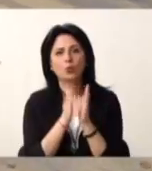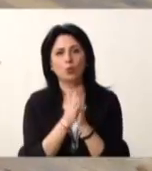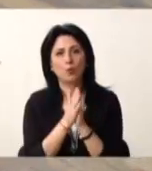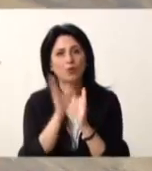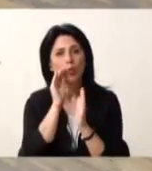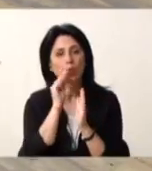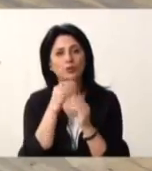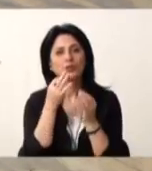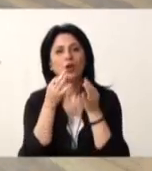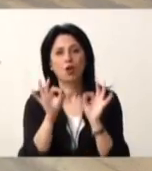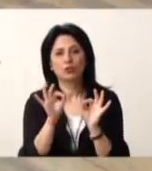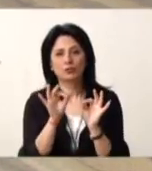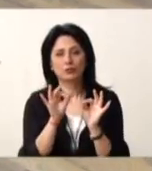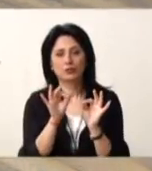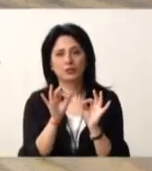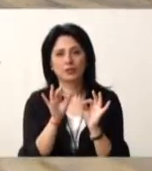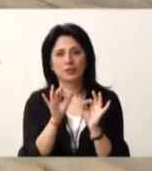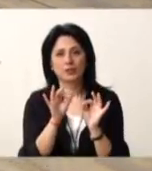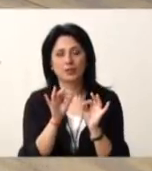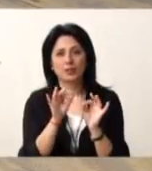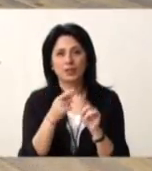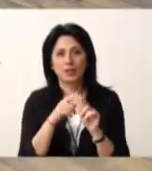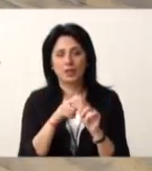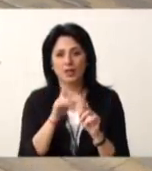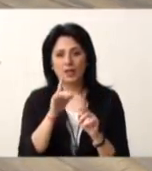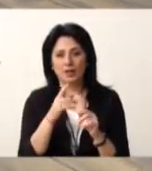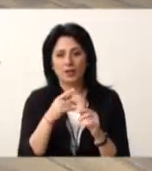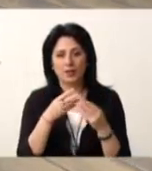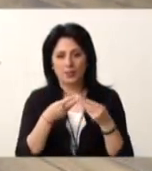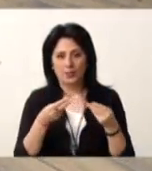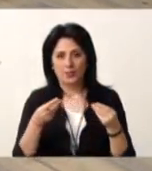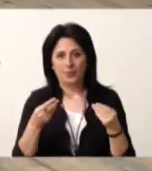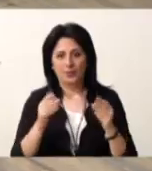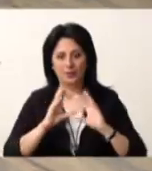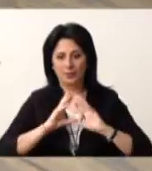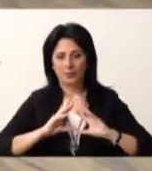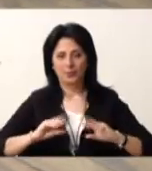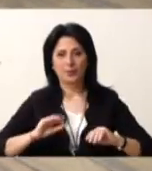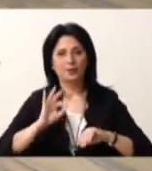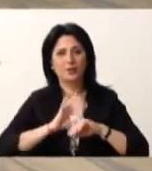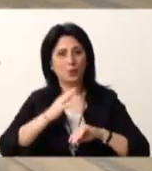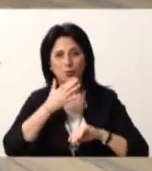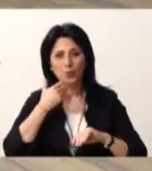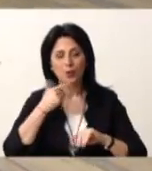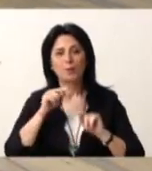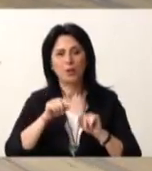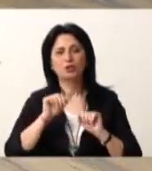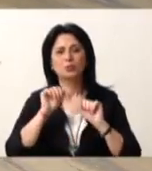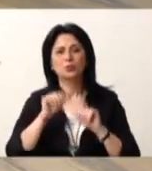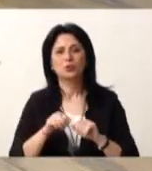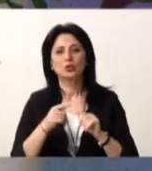მდგომარეობა, როდის ვაძლევთ თავისუფლად? აი რემისიის პერიოდი როცა გვაქვს, რა თქმა უნდა,